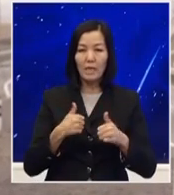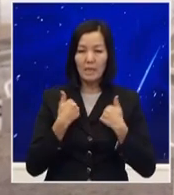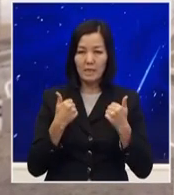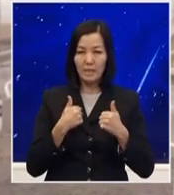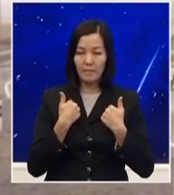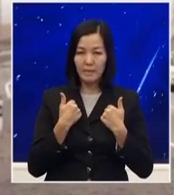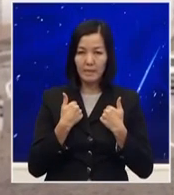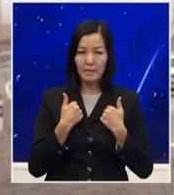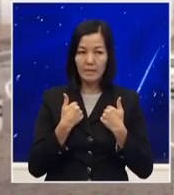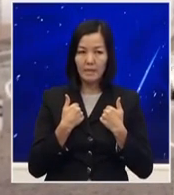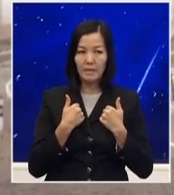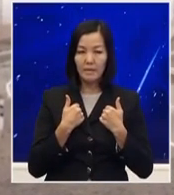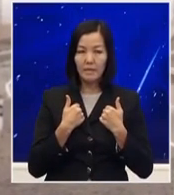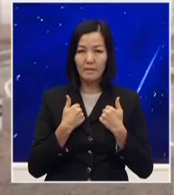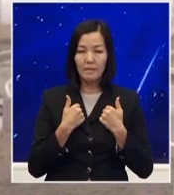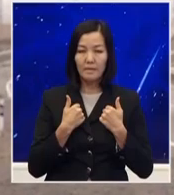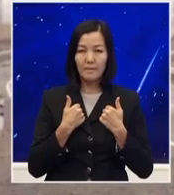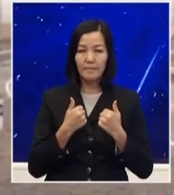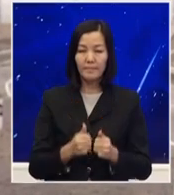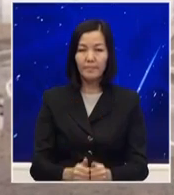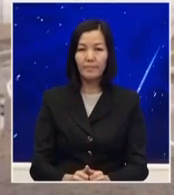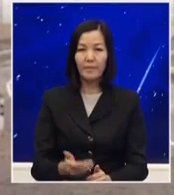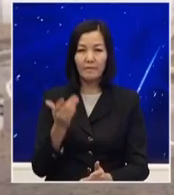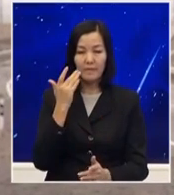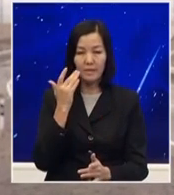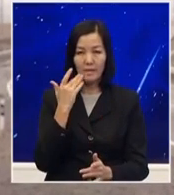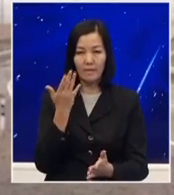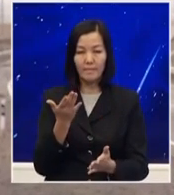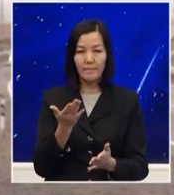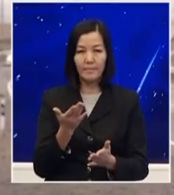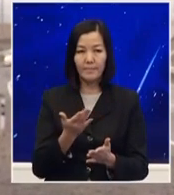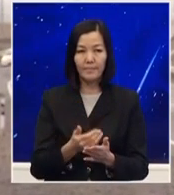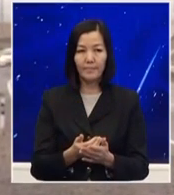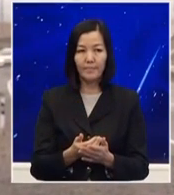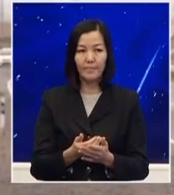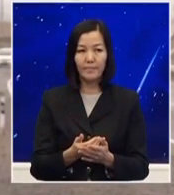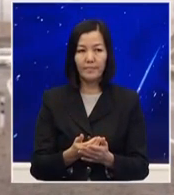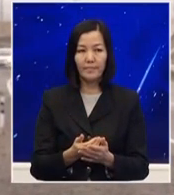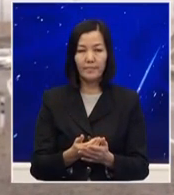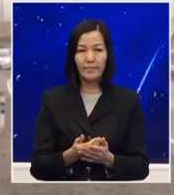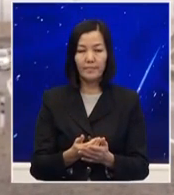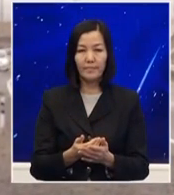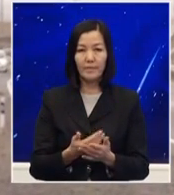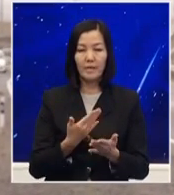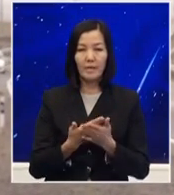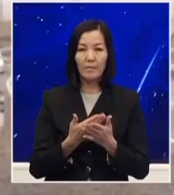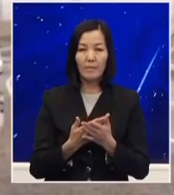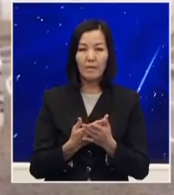жаңағы бір қажетіне жарауға тырысамыз әрқашанда. Асқан тасқанымыздан емес,